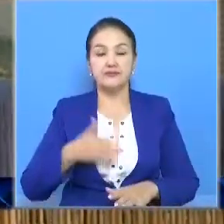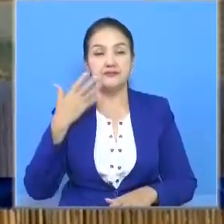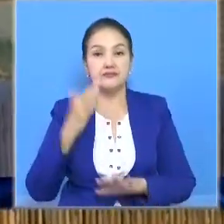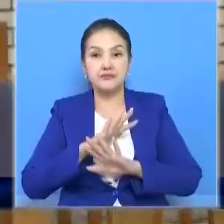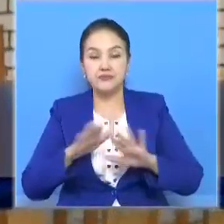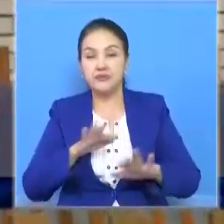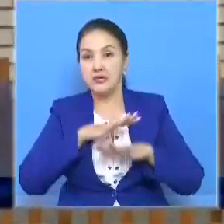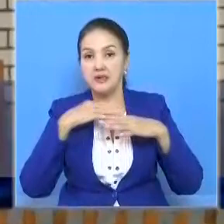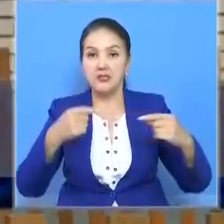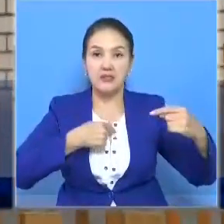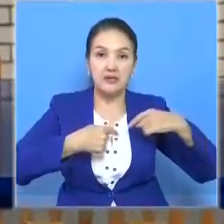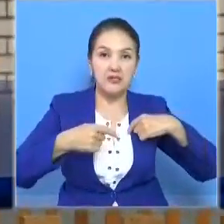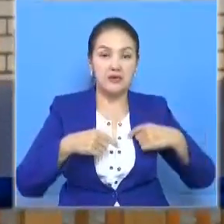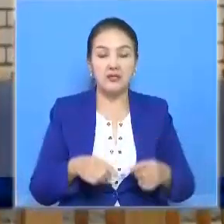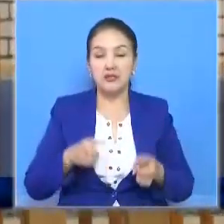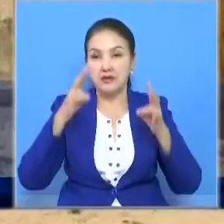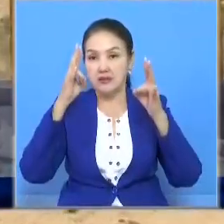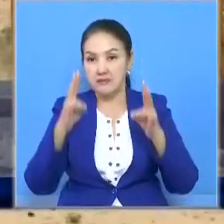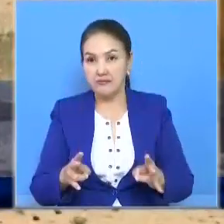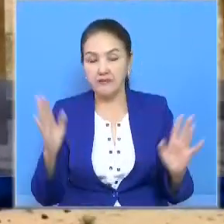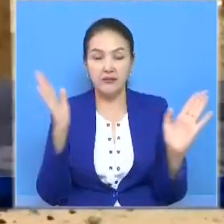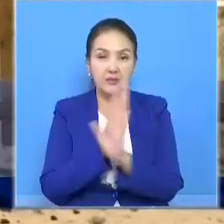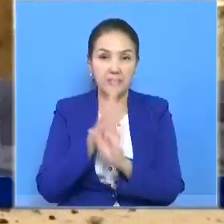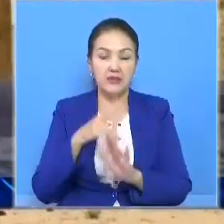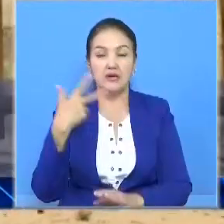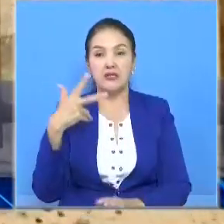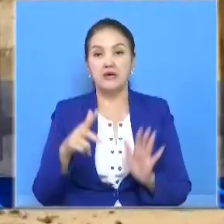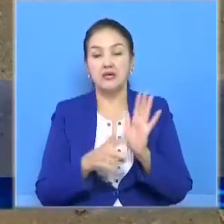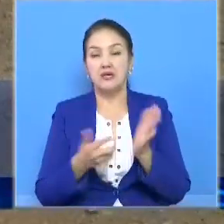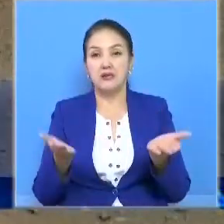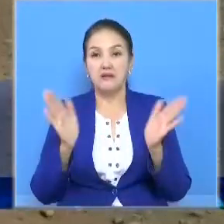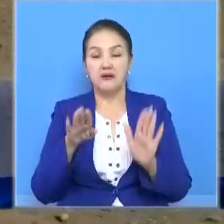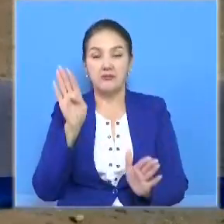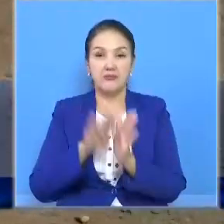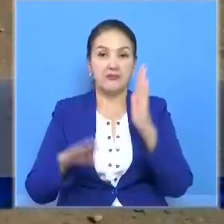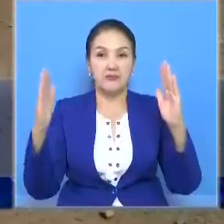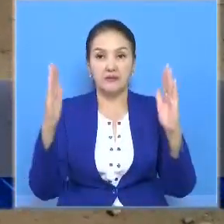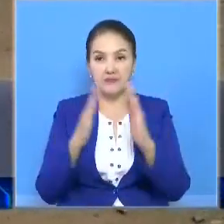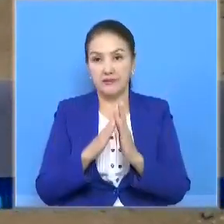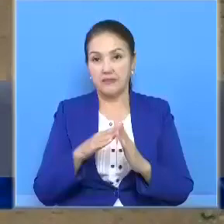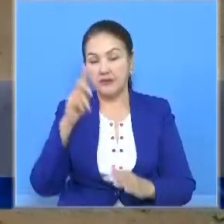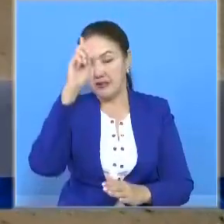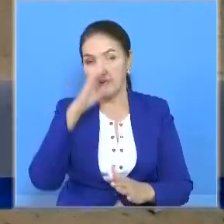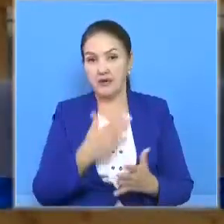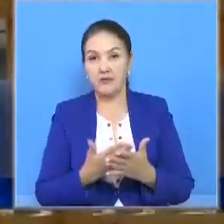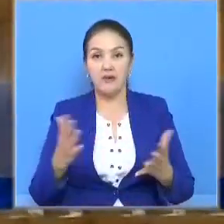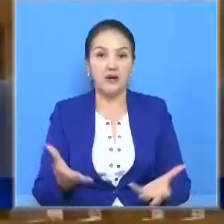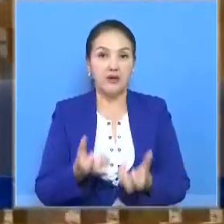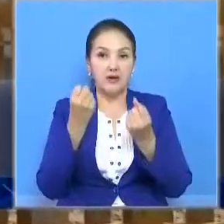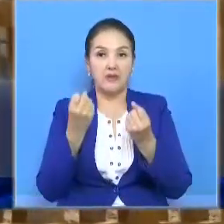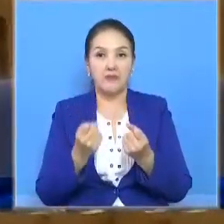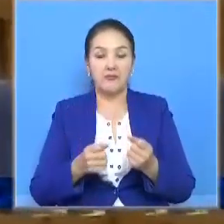нелегким. Многие пострадали от стихийного бедствия. Так, 30 семей остались без крова. С тех пор государство оказывает социальную